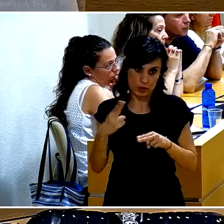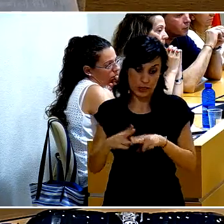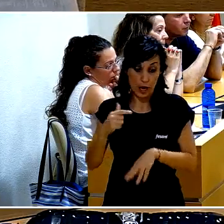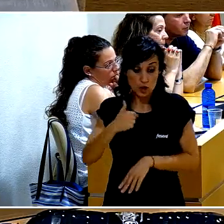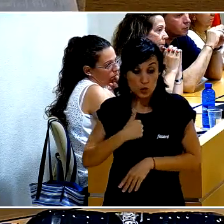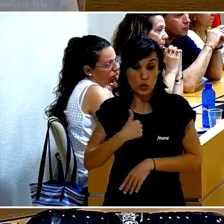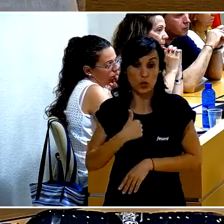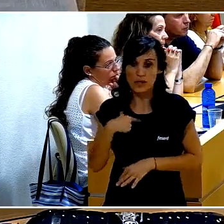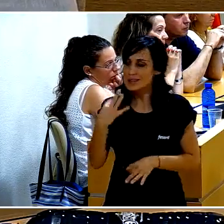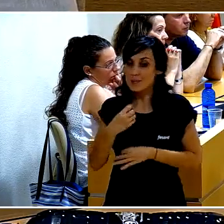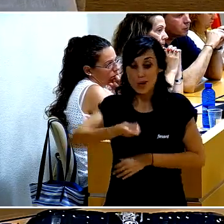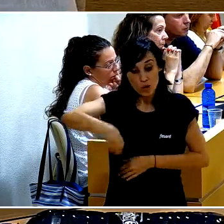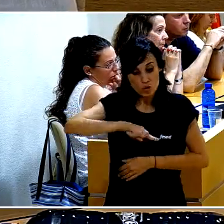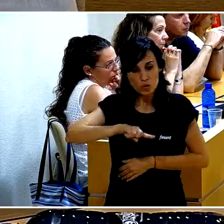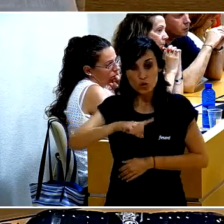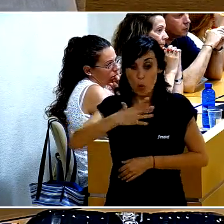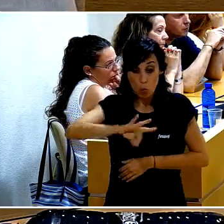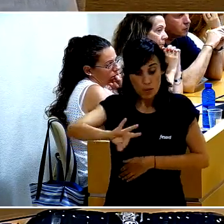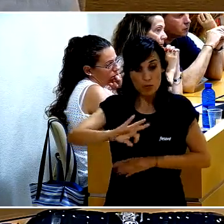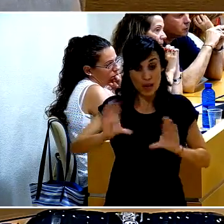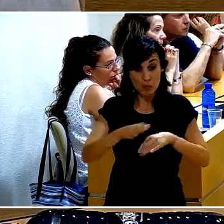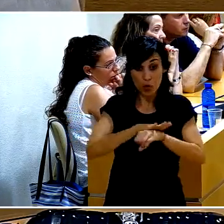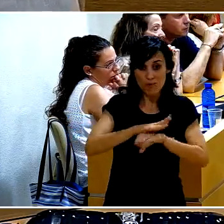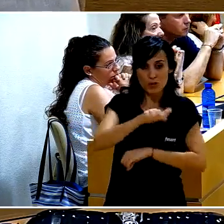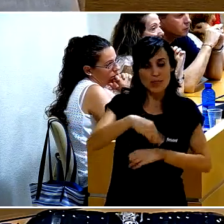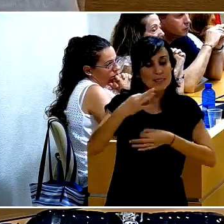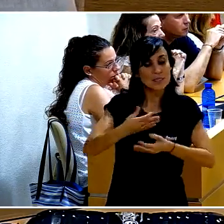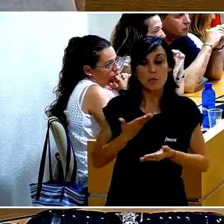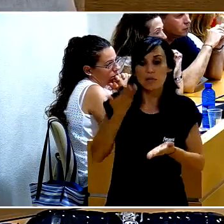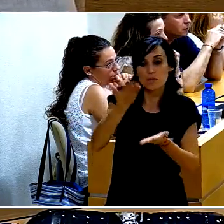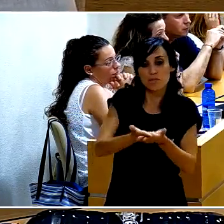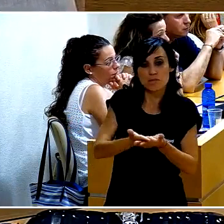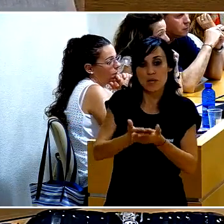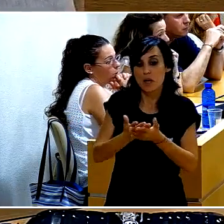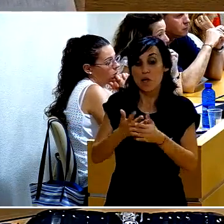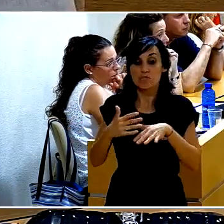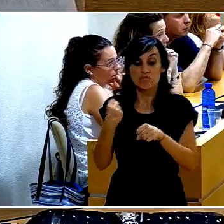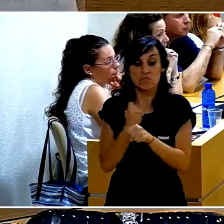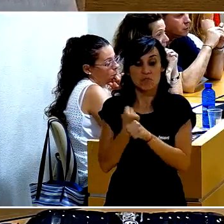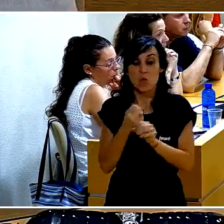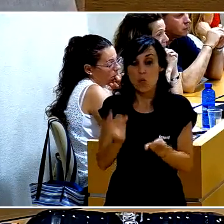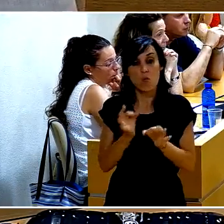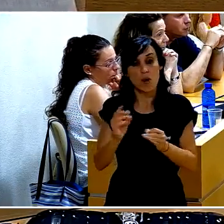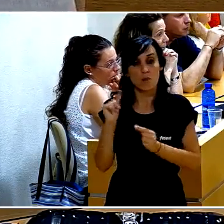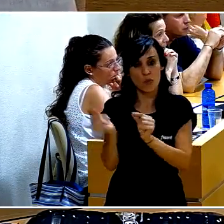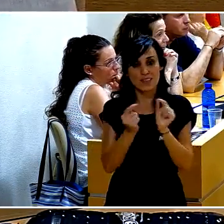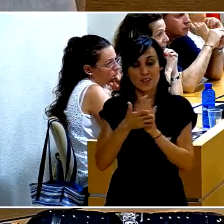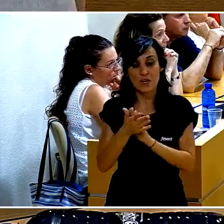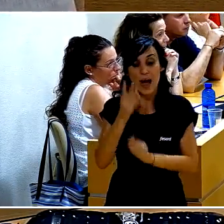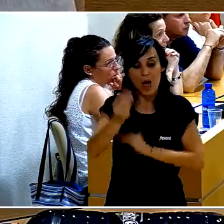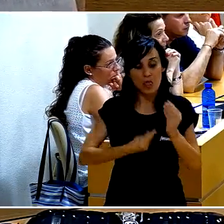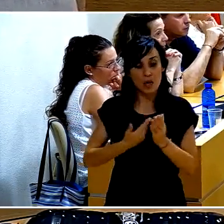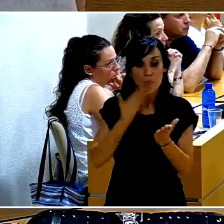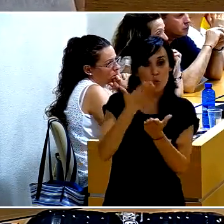I jo sempre, nosaltres, Podeu, i l'equip de govern també, sempre portem, duguem la mateixa dinàmica en tots els plens. Fer mocions,